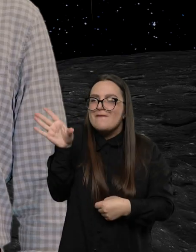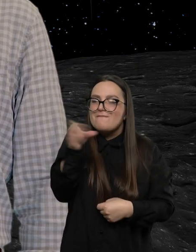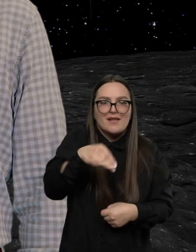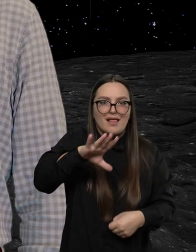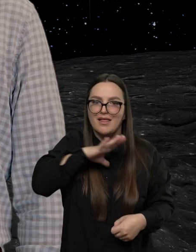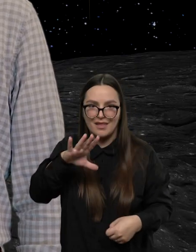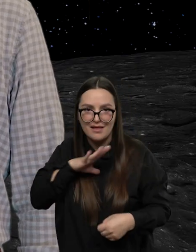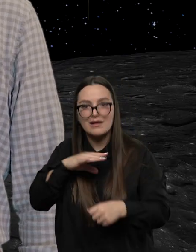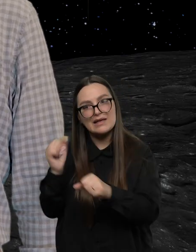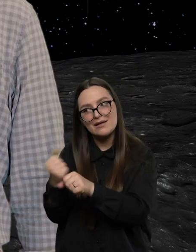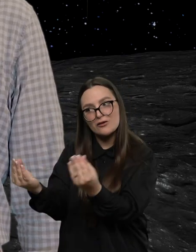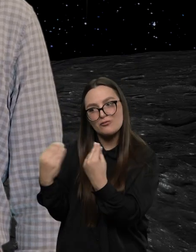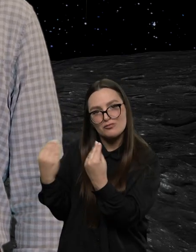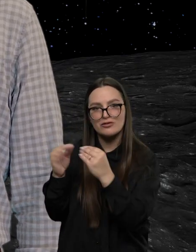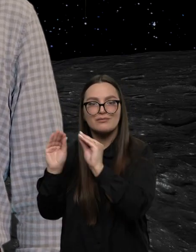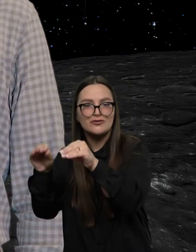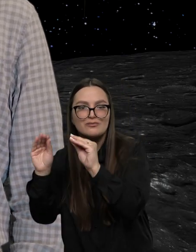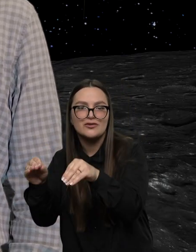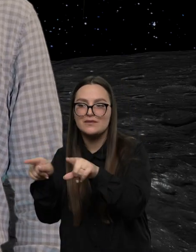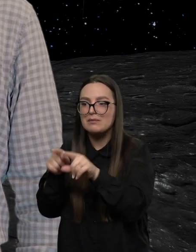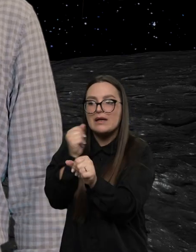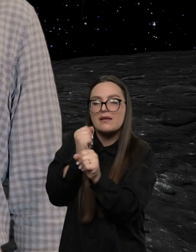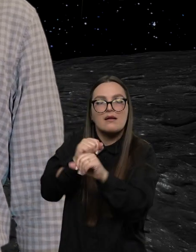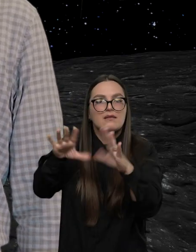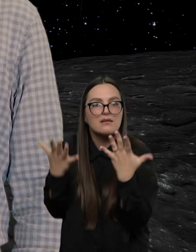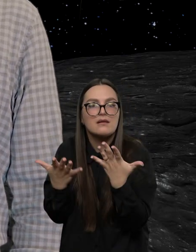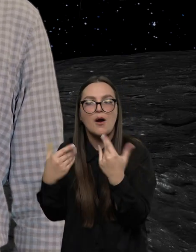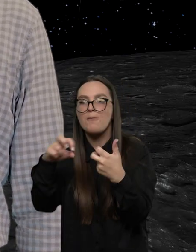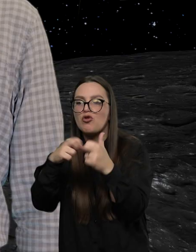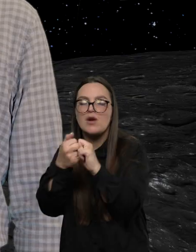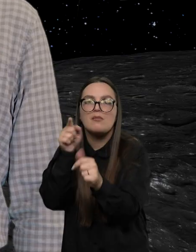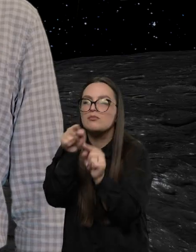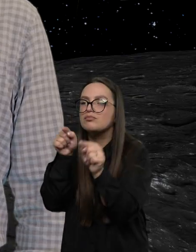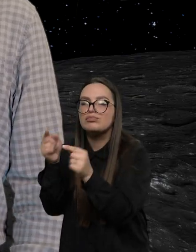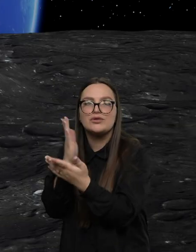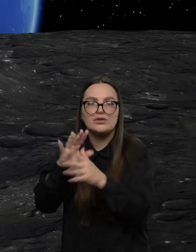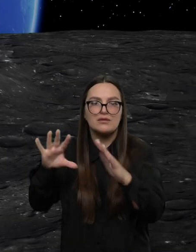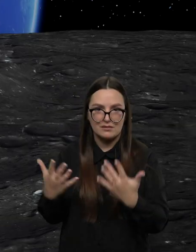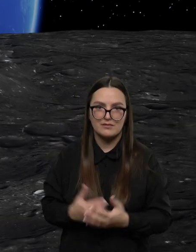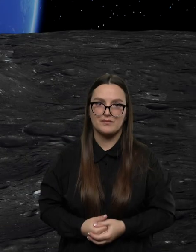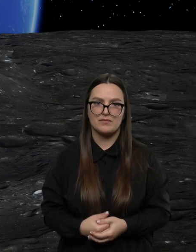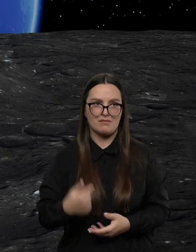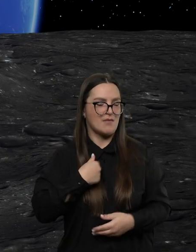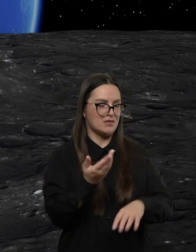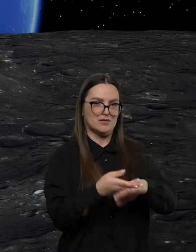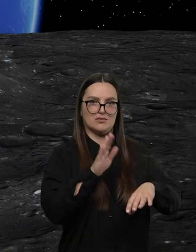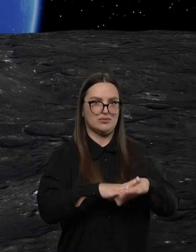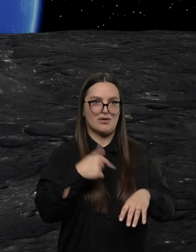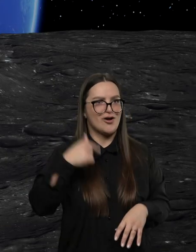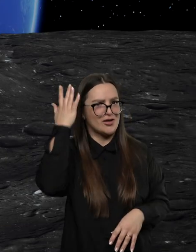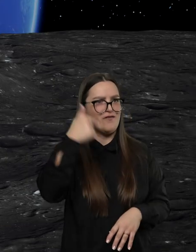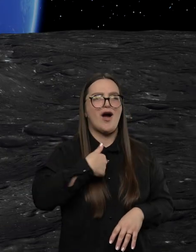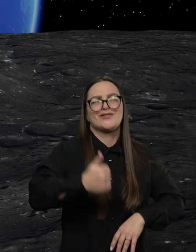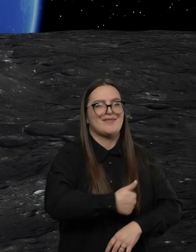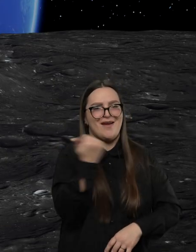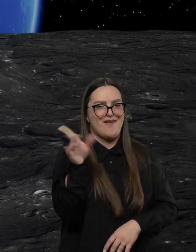jos išmokti, ką reikia daryti, kokios problemos yra. Man būtų sudėtinga, aš visada galvoju, kad